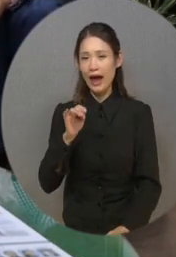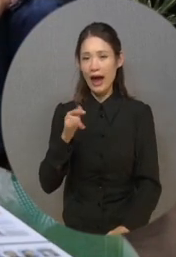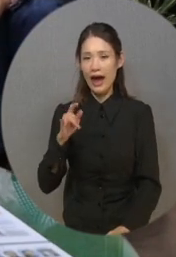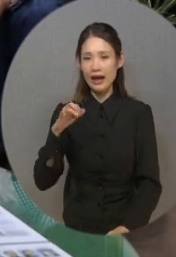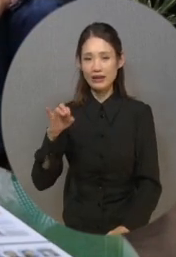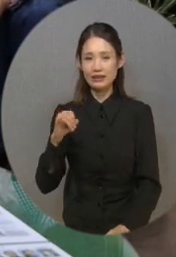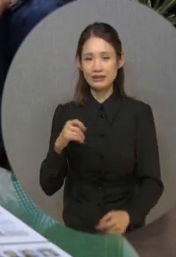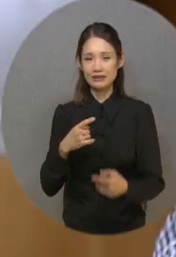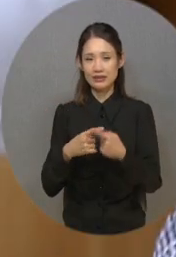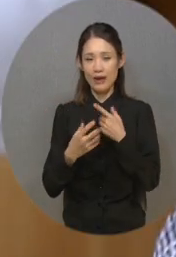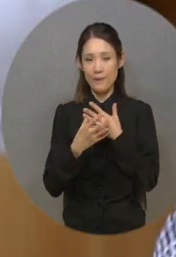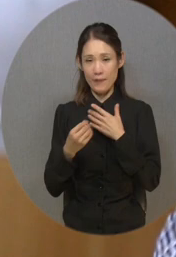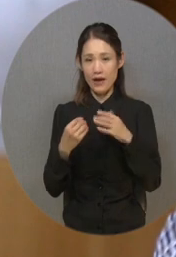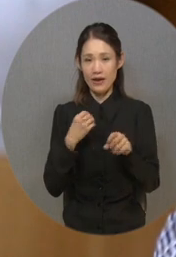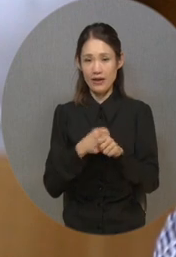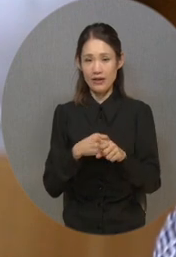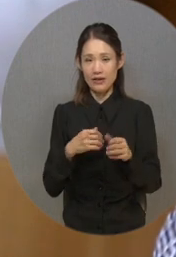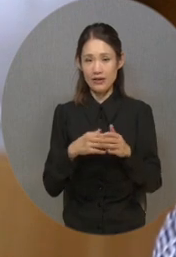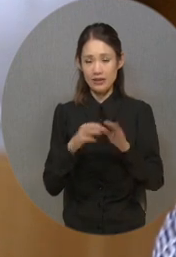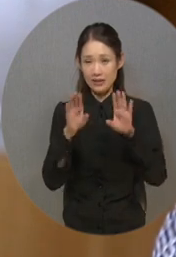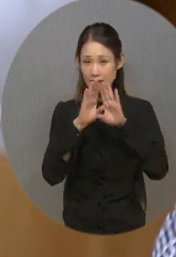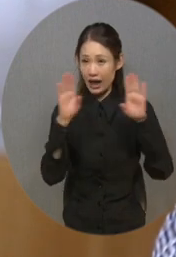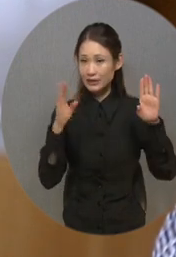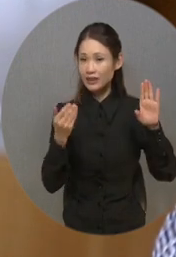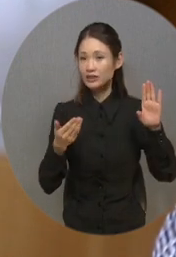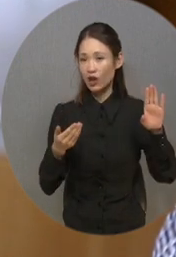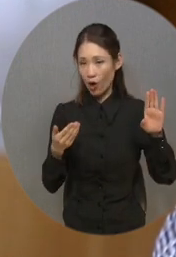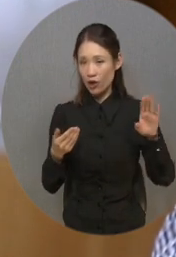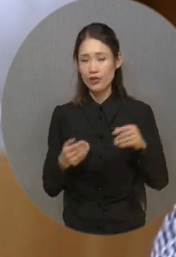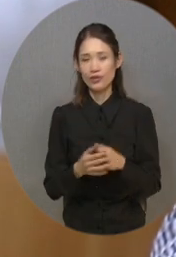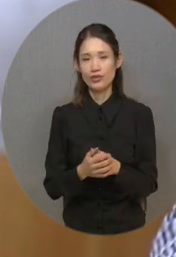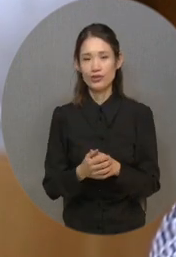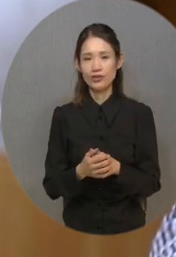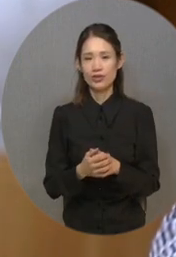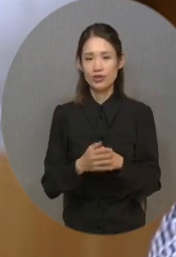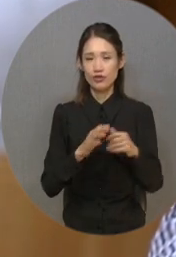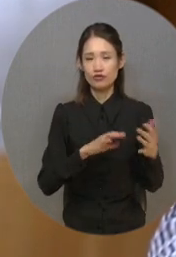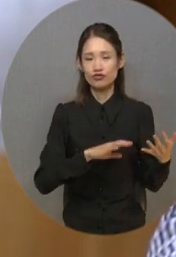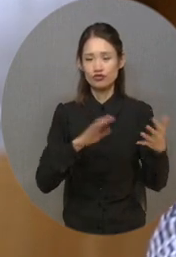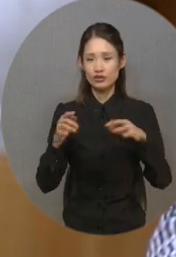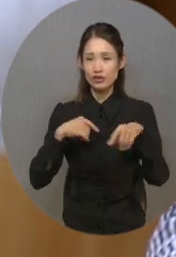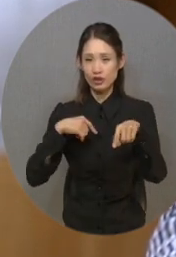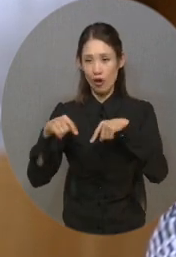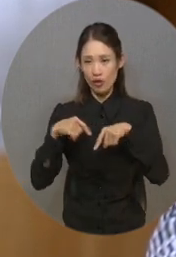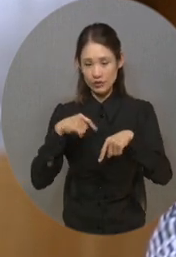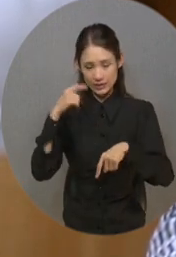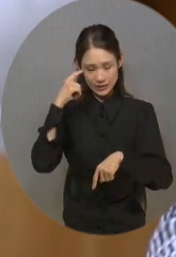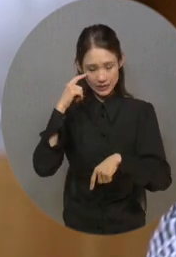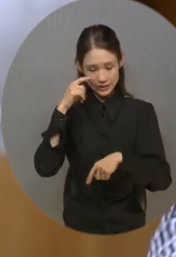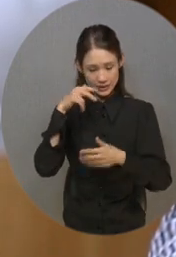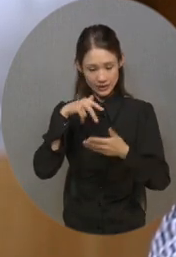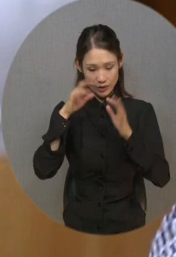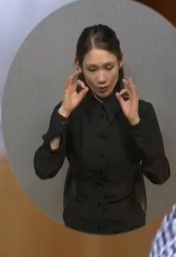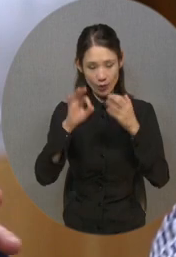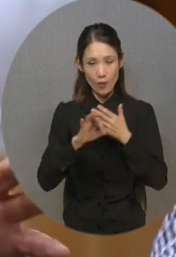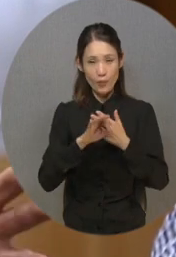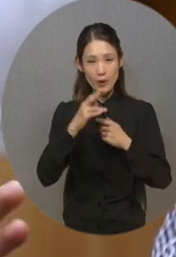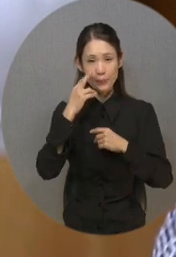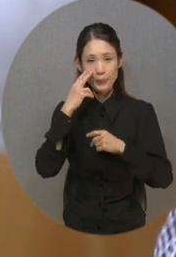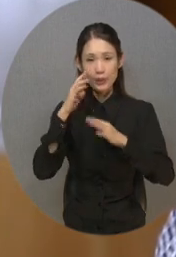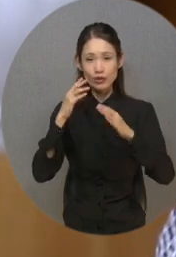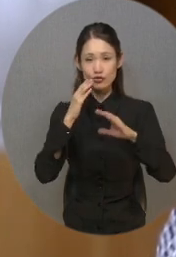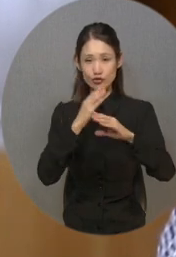개최되었는데. 이 상해 엑스포가 개최되기 전까지만 하더라도 국제 정치학적으로 보면 미국 중심의